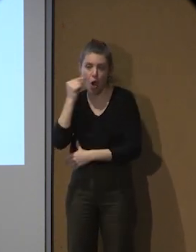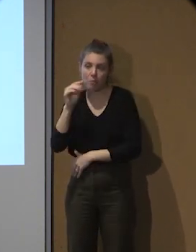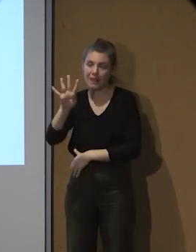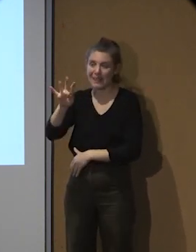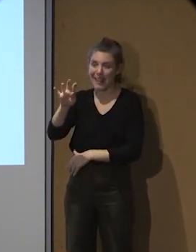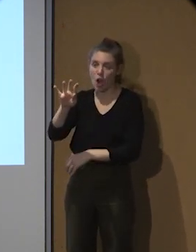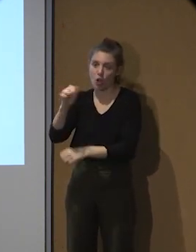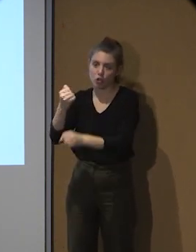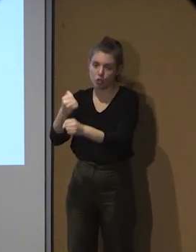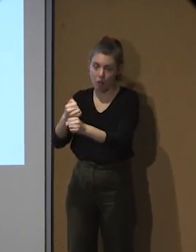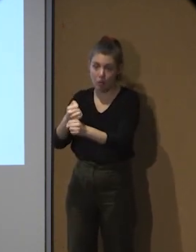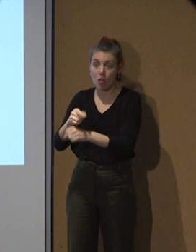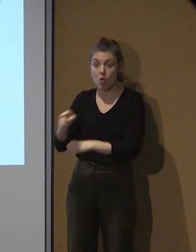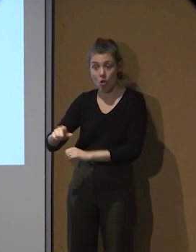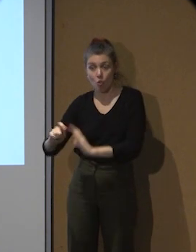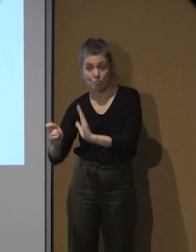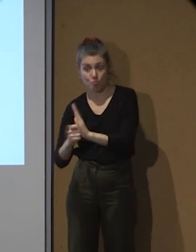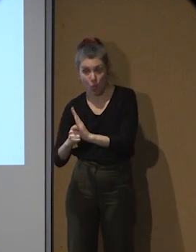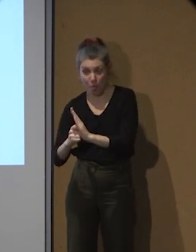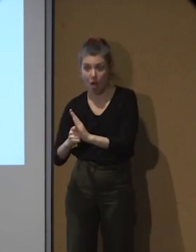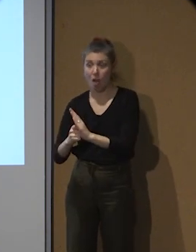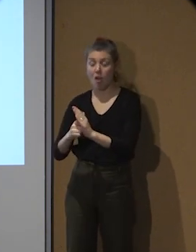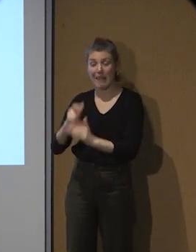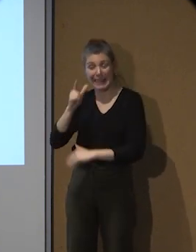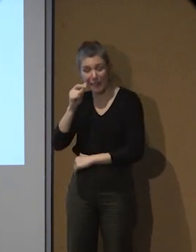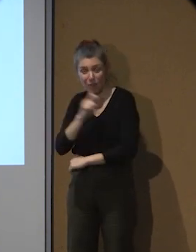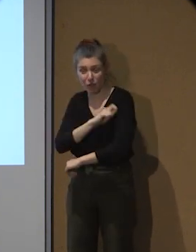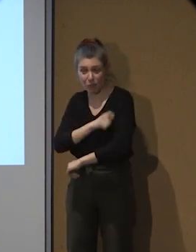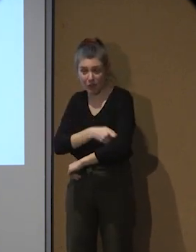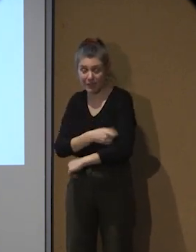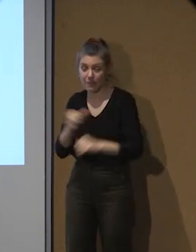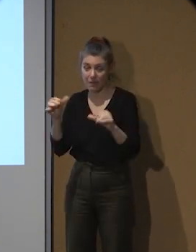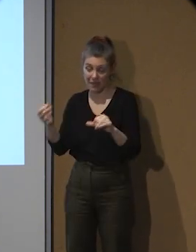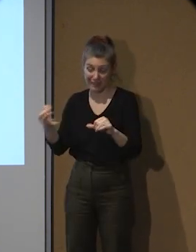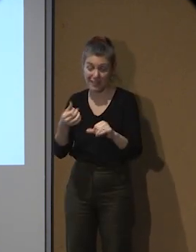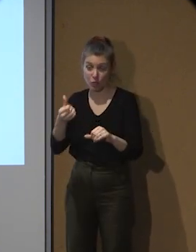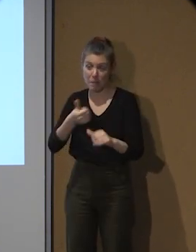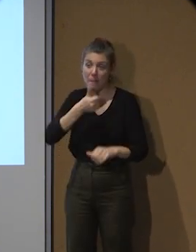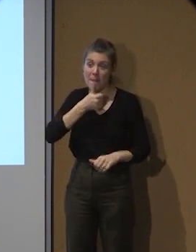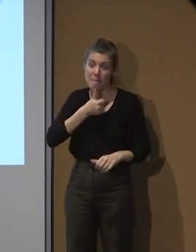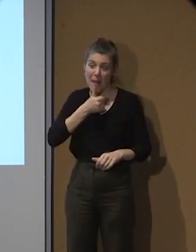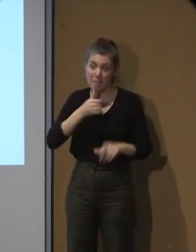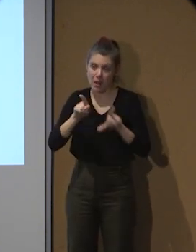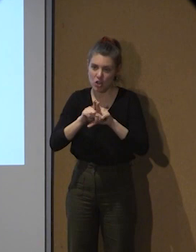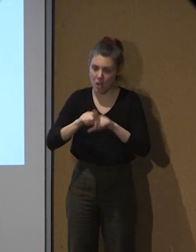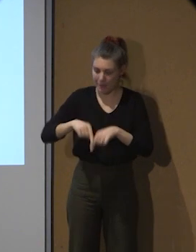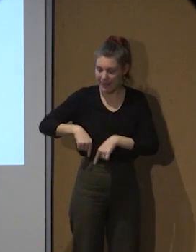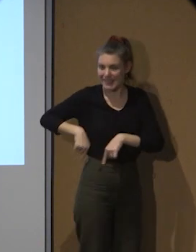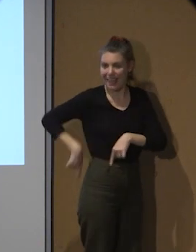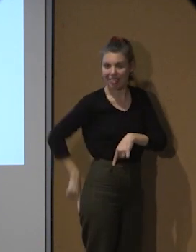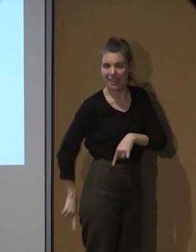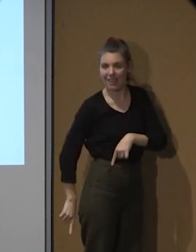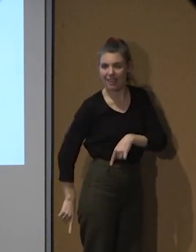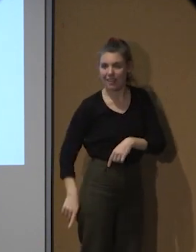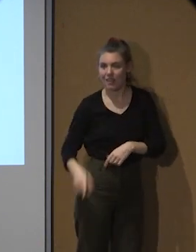nous décrire à l'effort des douleurs de type sciatique et qu'on ne va pas forcément réussir à soulager. Et en fait, finalement, on se rend compte que ce sont des patients qui commencent à